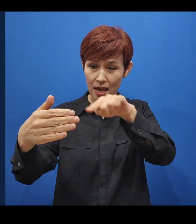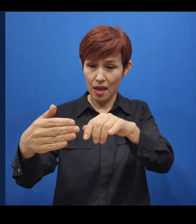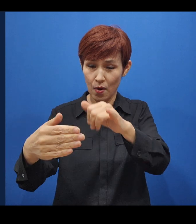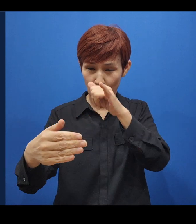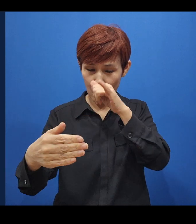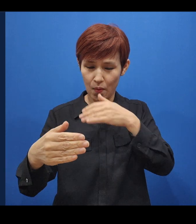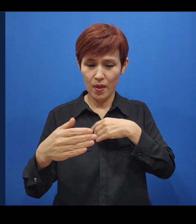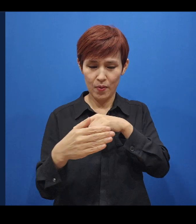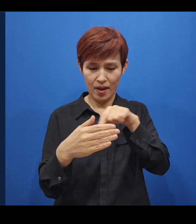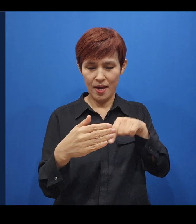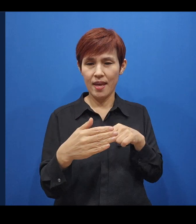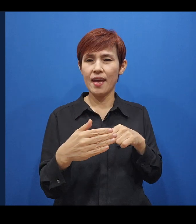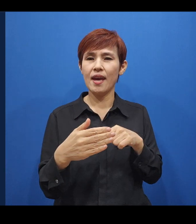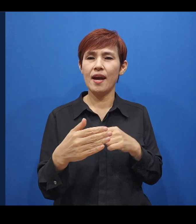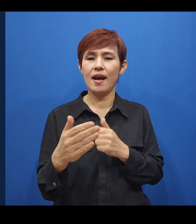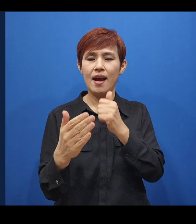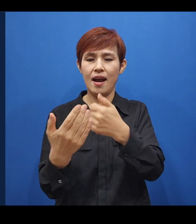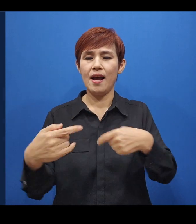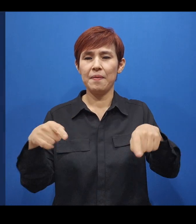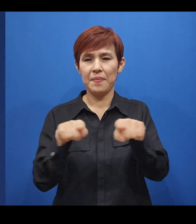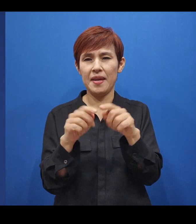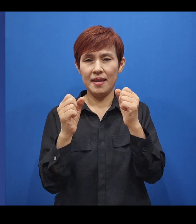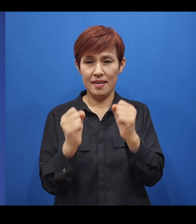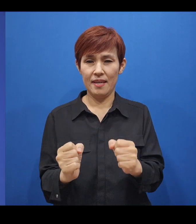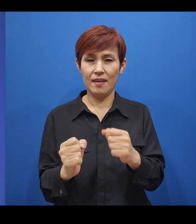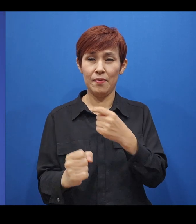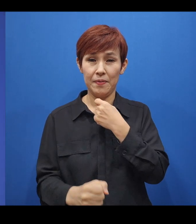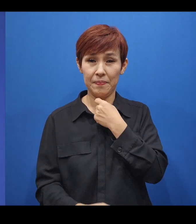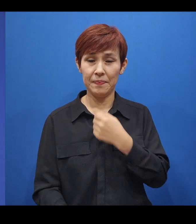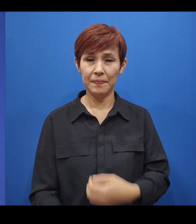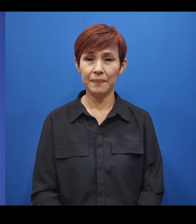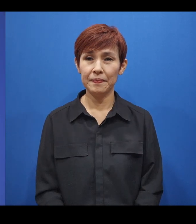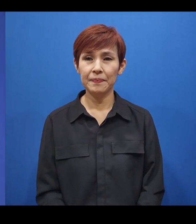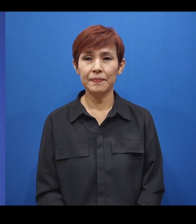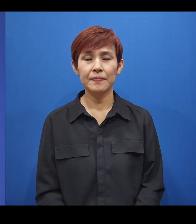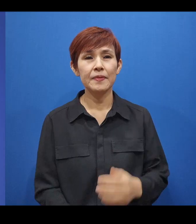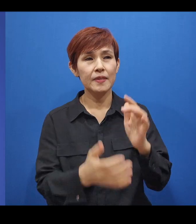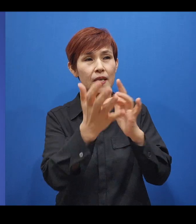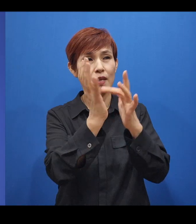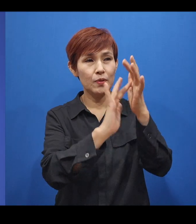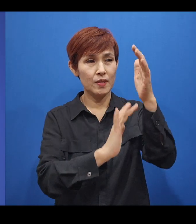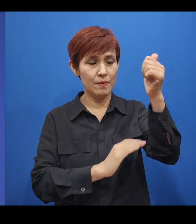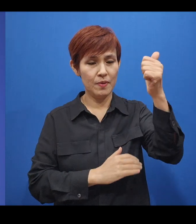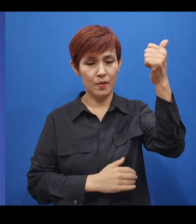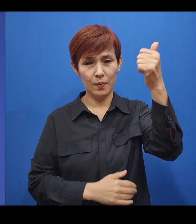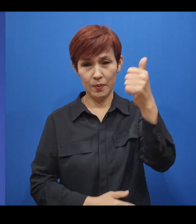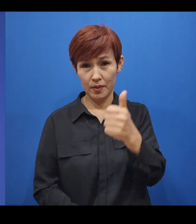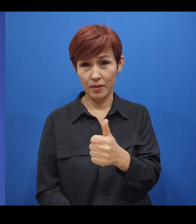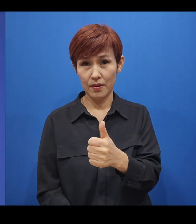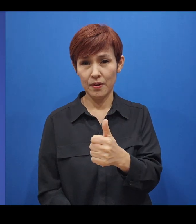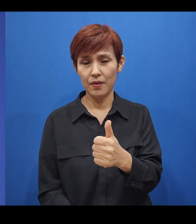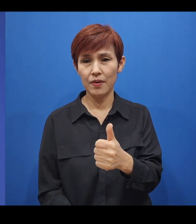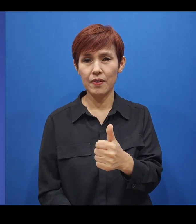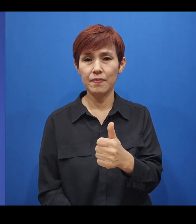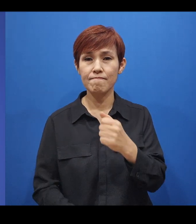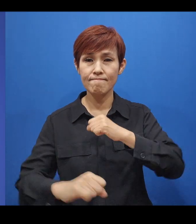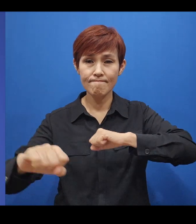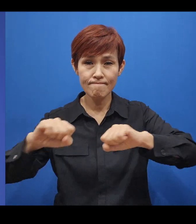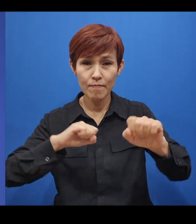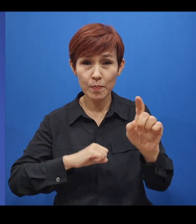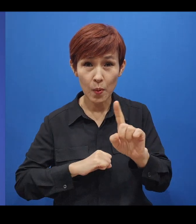나도 그들 안에 있게 하려 함이니이다. 아들이신 예수님이 이 땅에 오셔서 우리 가운데 하신